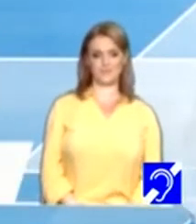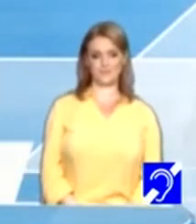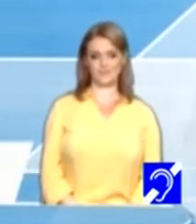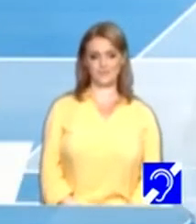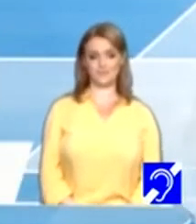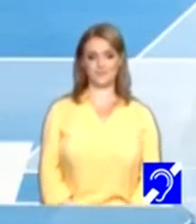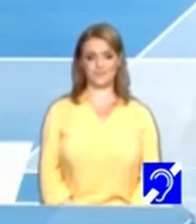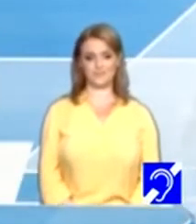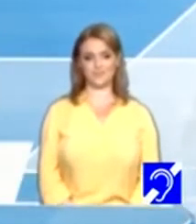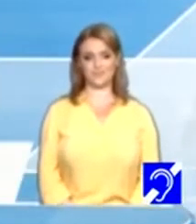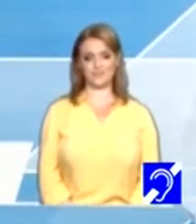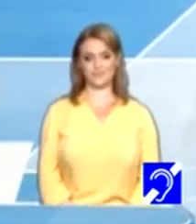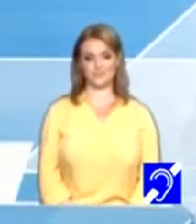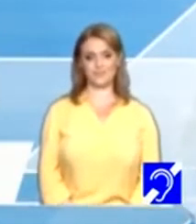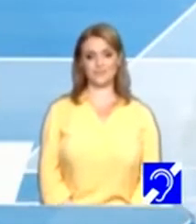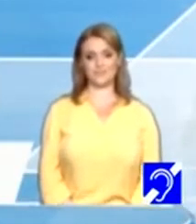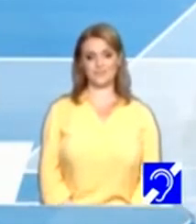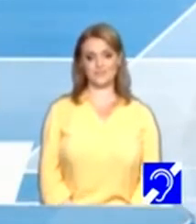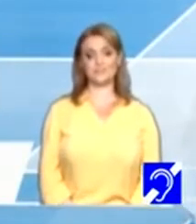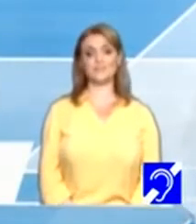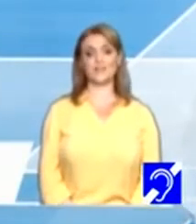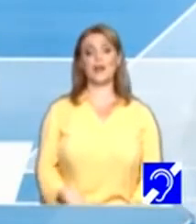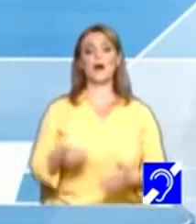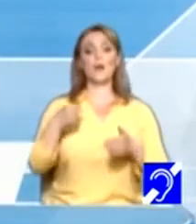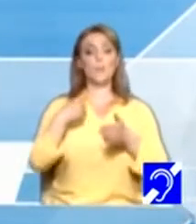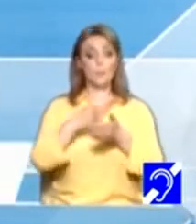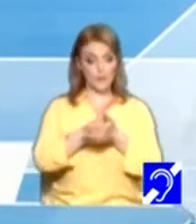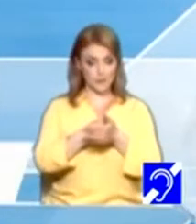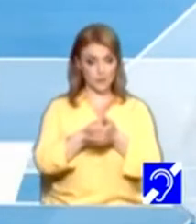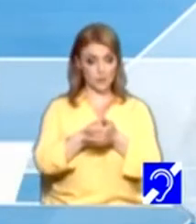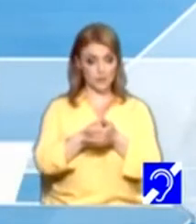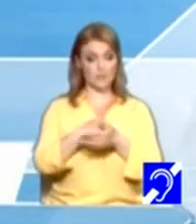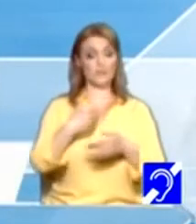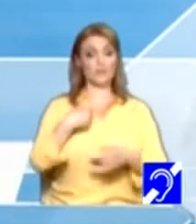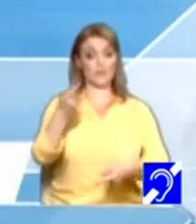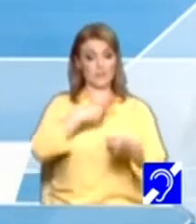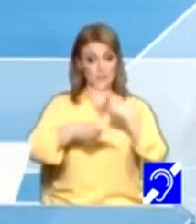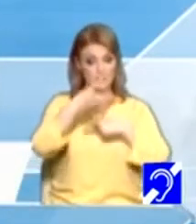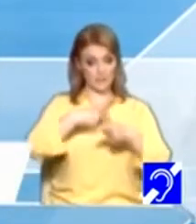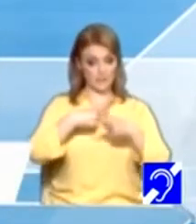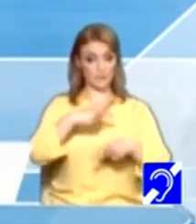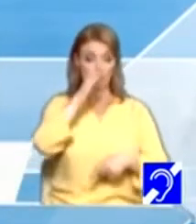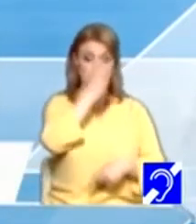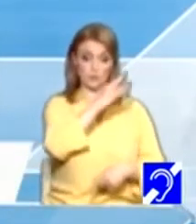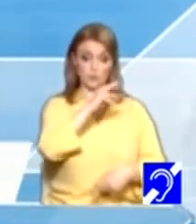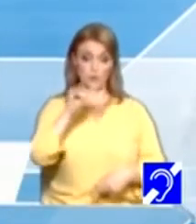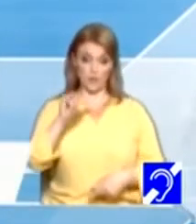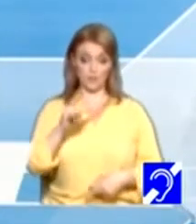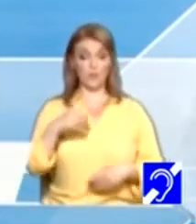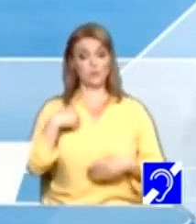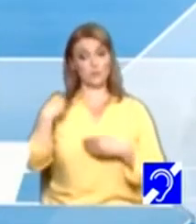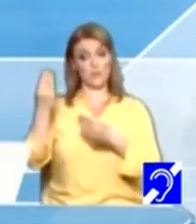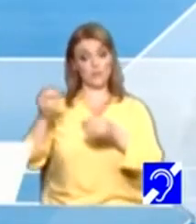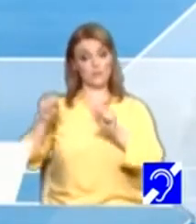l-avem, care se numește tir încrucișat, dar așa. Până atunci vreau să revenim puțin la domnul Țurcanu și să-i dau ocazia